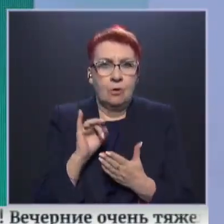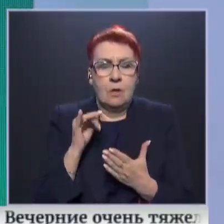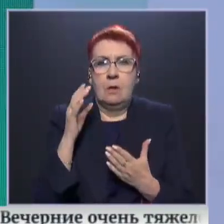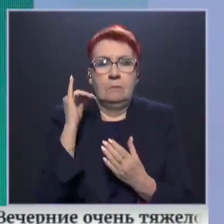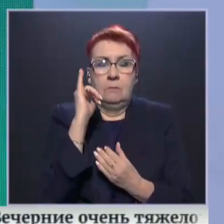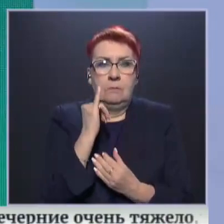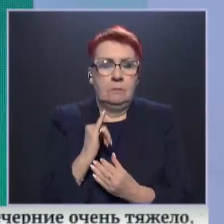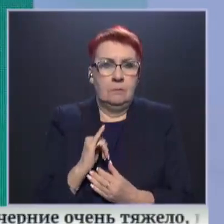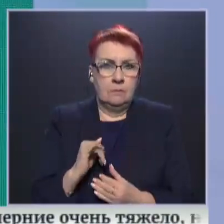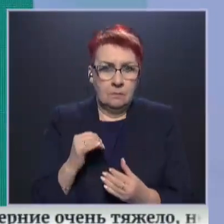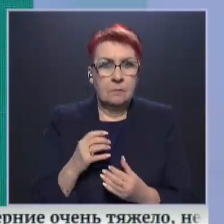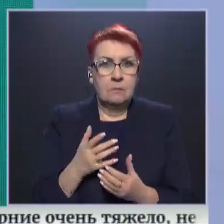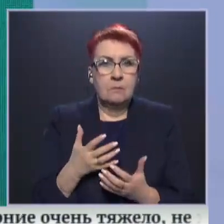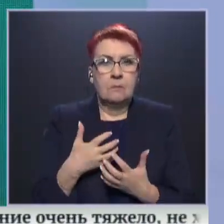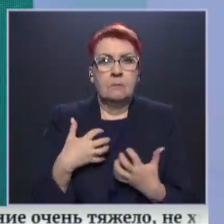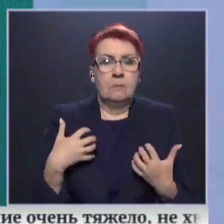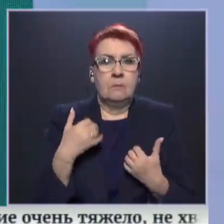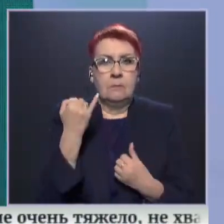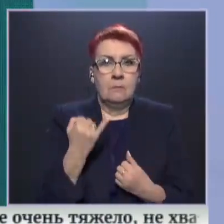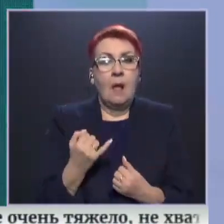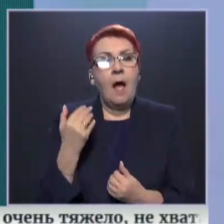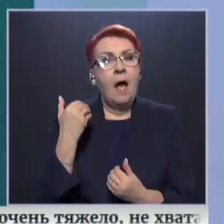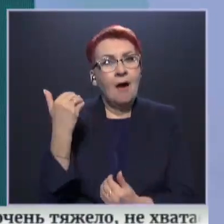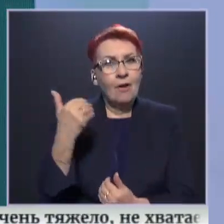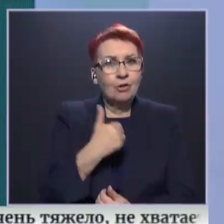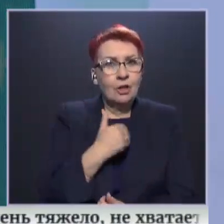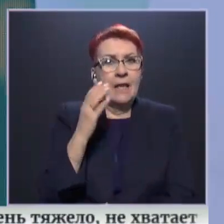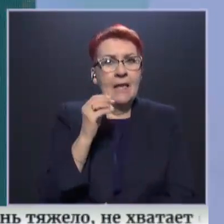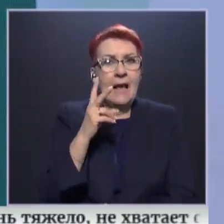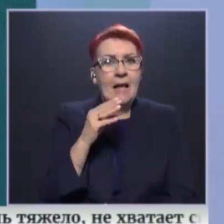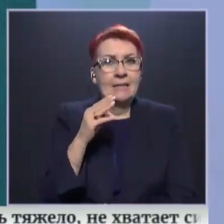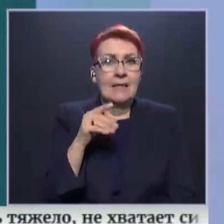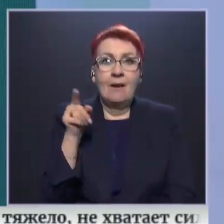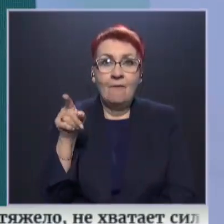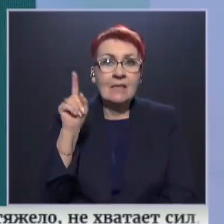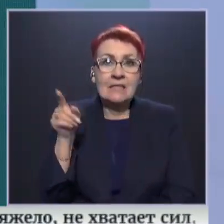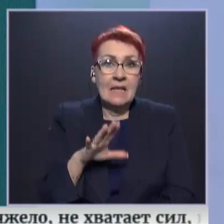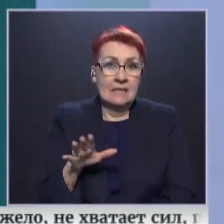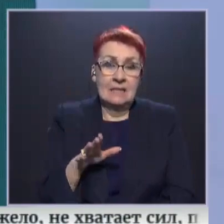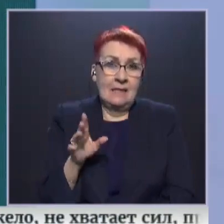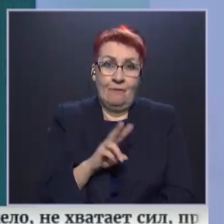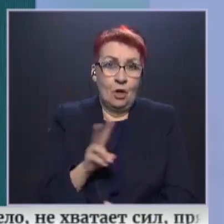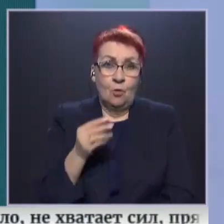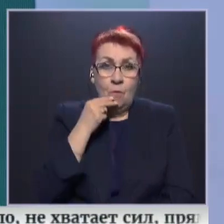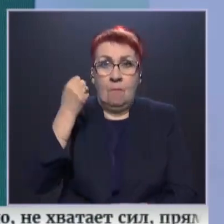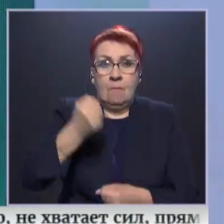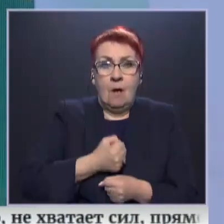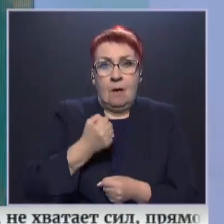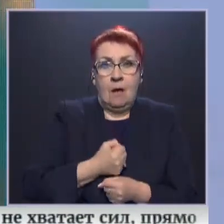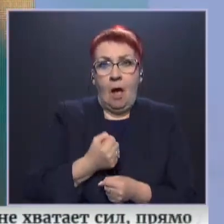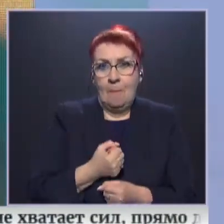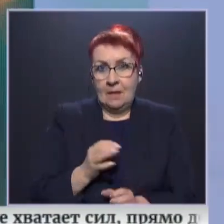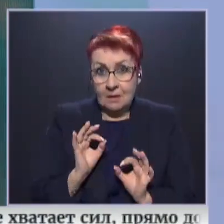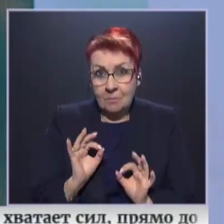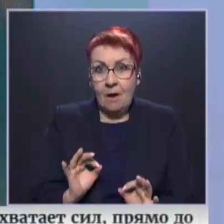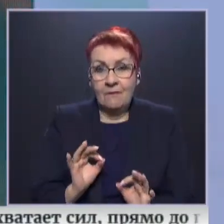доброго желания Екатерины, ну, наверное, никто не заставляет ее объедаться, правда? И